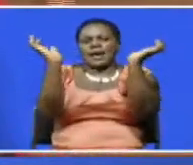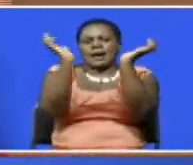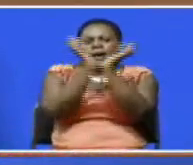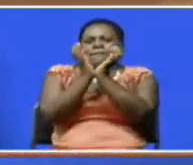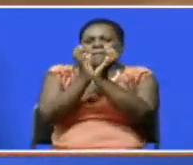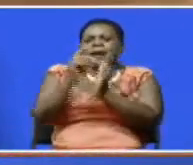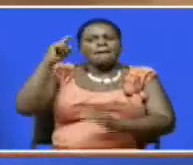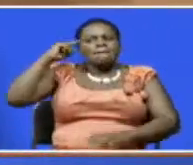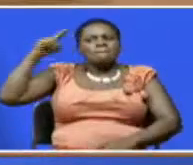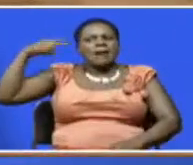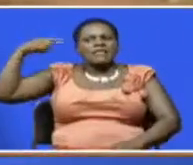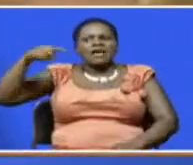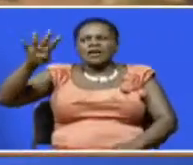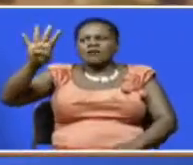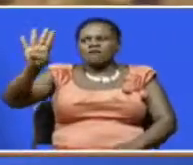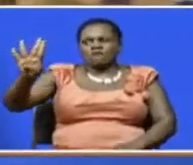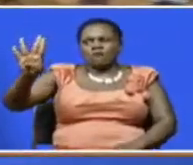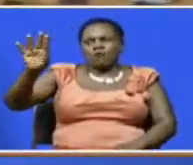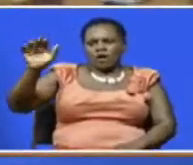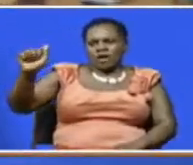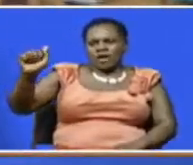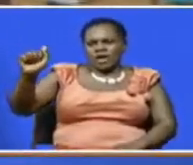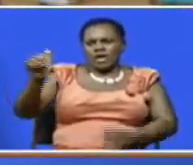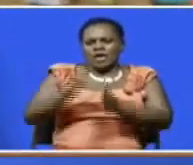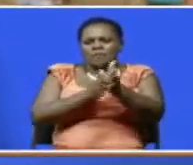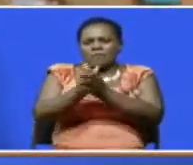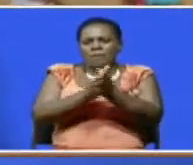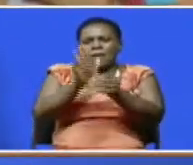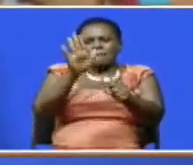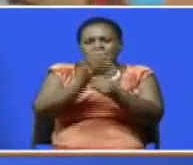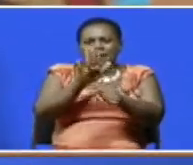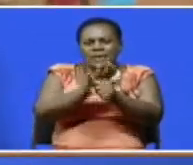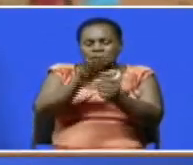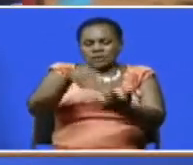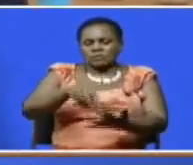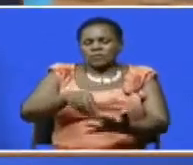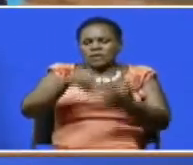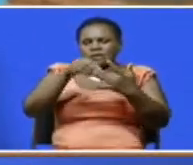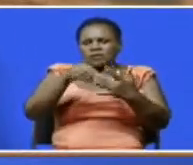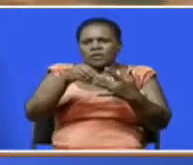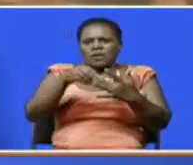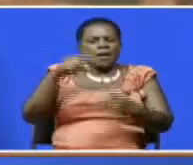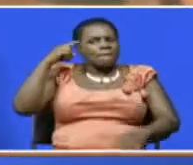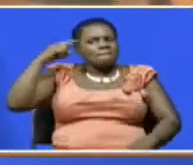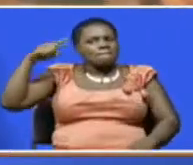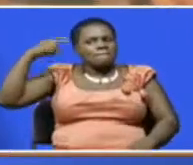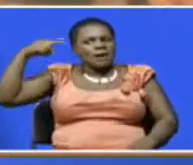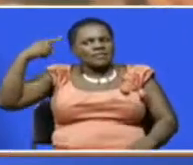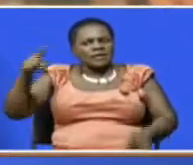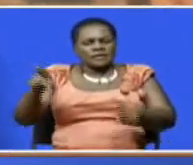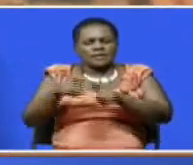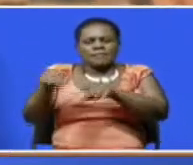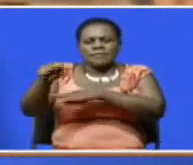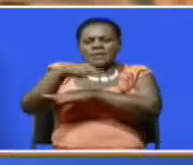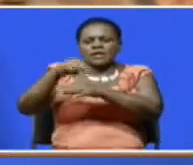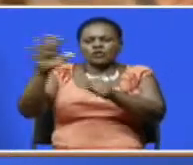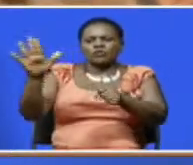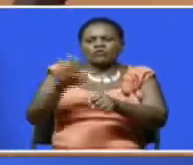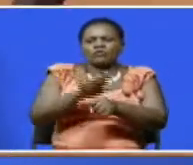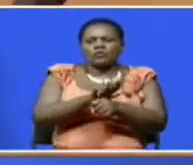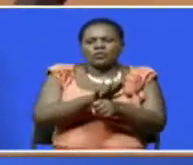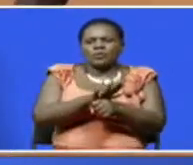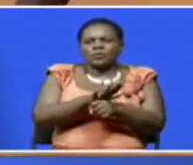Mathare 4A. Felix Wanjala ni motisha tosha kwa wachezaji wa aina yake katika mtaa huu wa Mathare na taifa la Kenya kwa